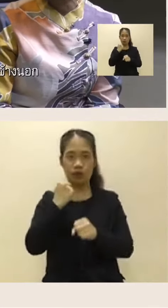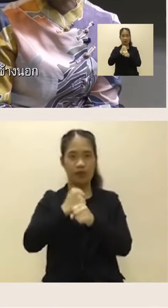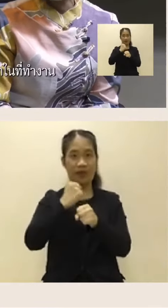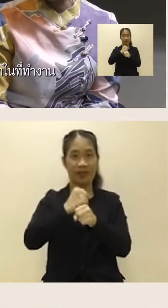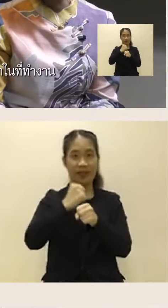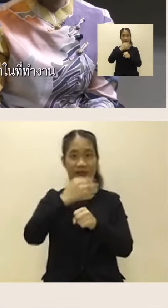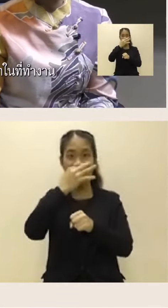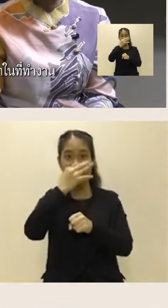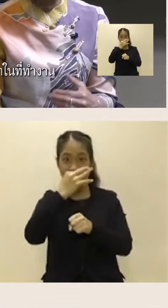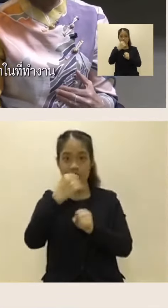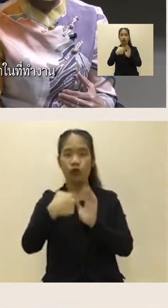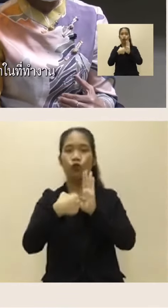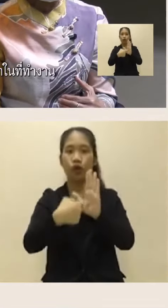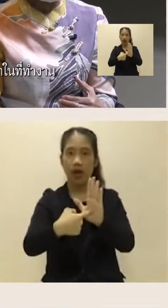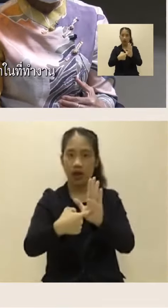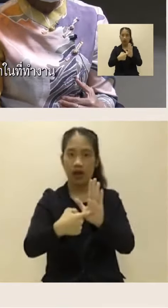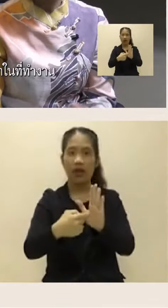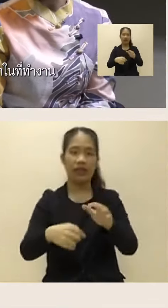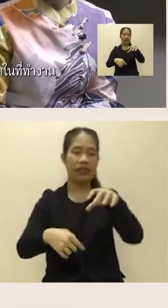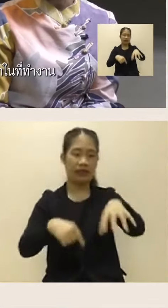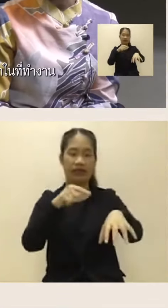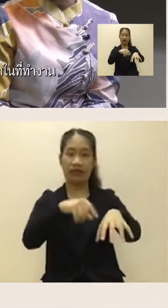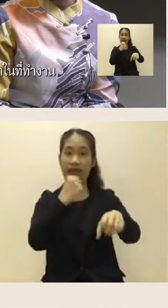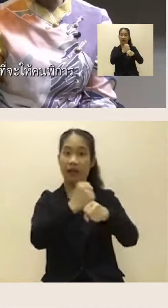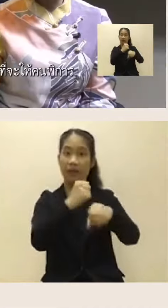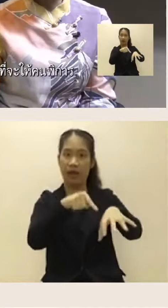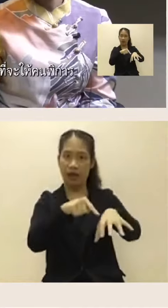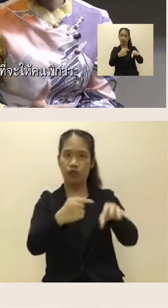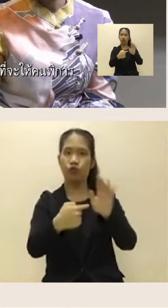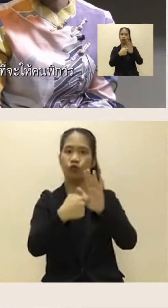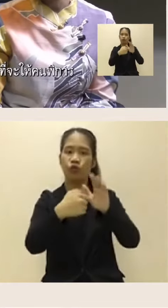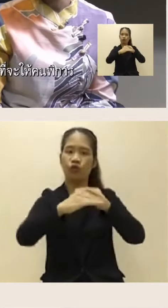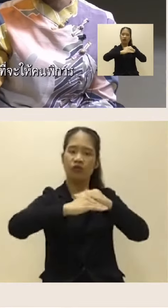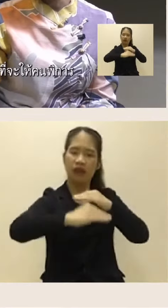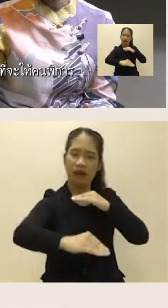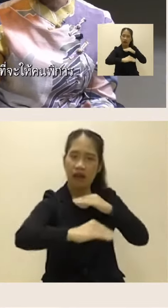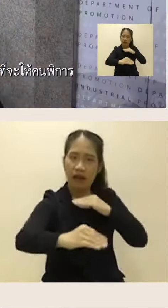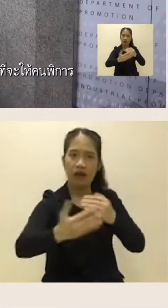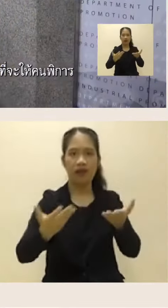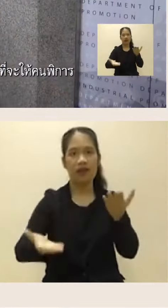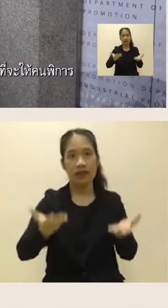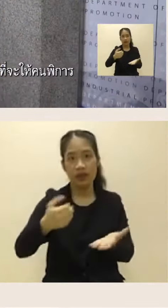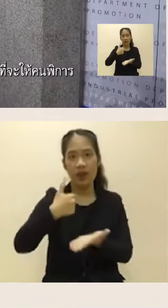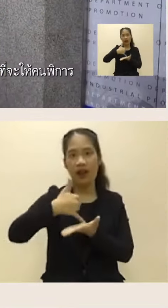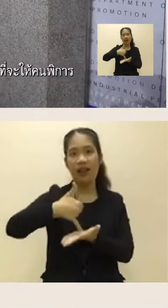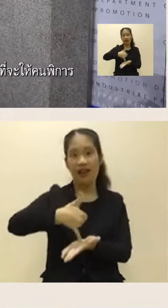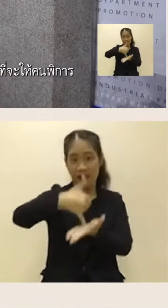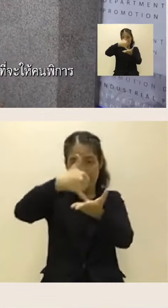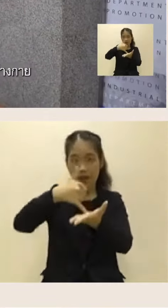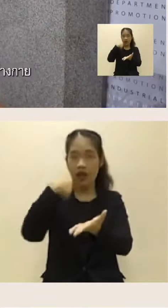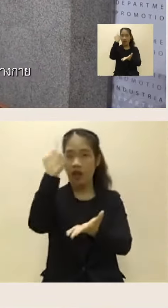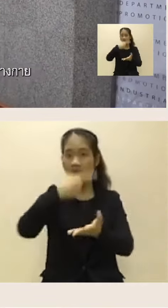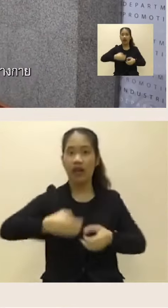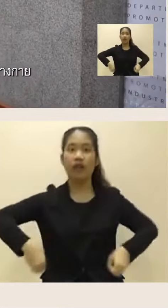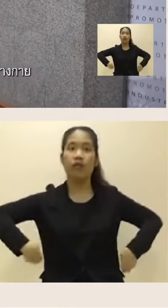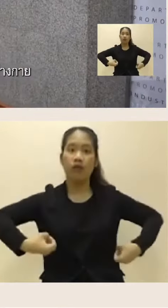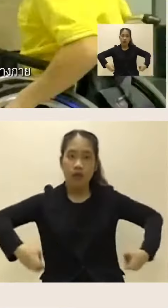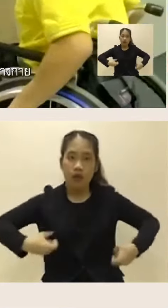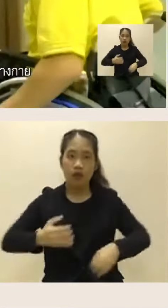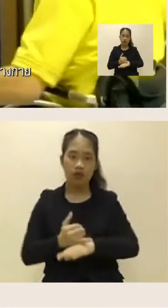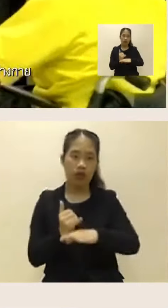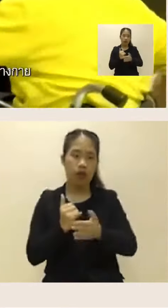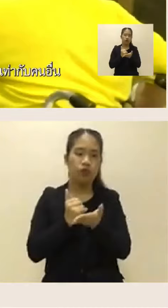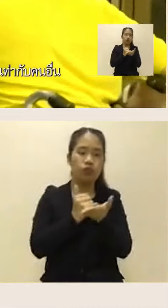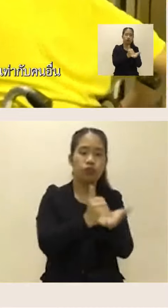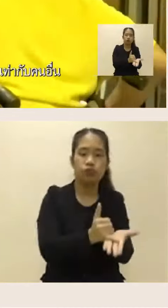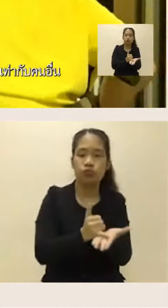างนอกสิ่งอำนวยความสะดวกในที่ทำงานเช่นทางลาดหรือว่าลิฟต์ที่จะให้คนพิการที่พิการทางด้านร่างกาย